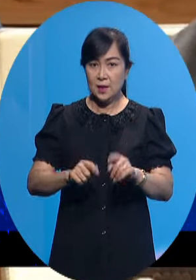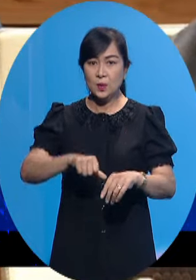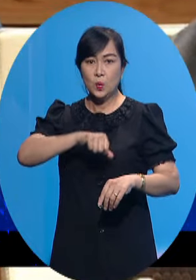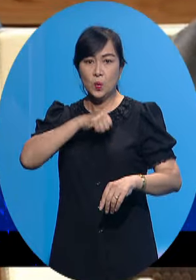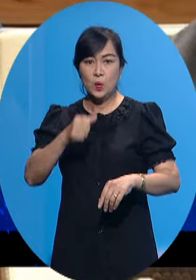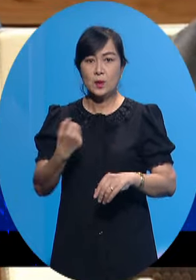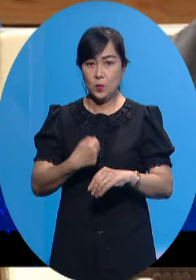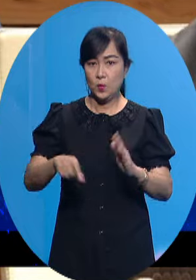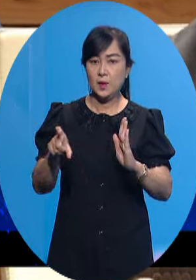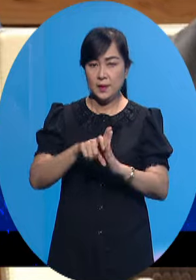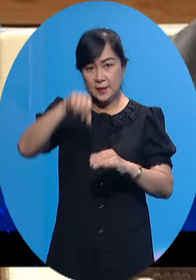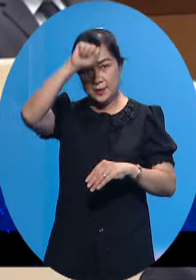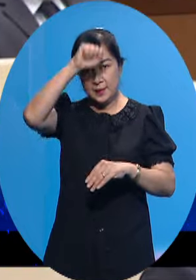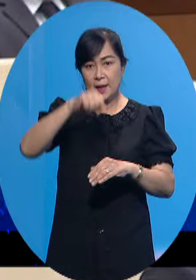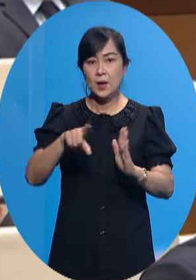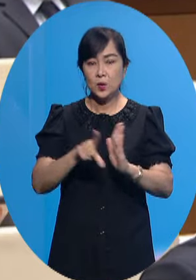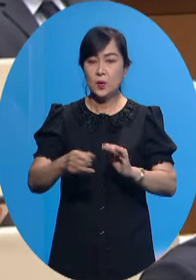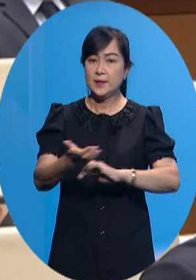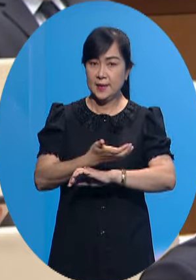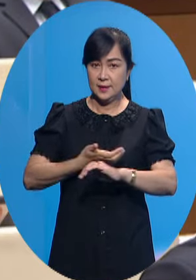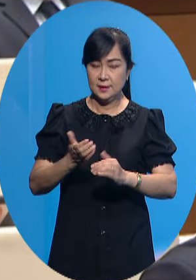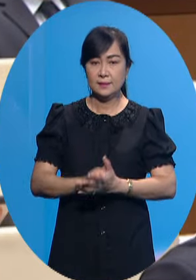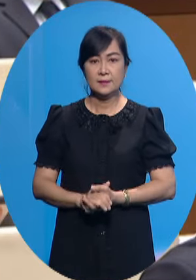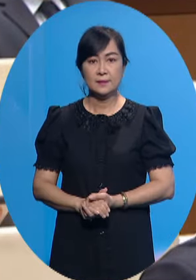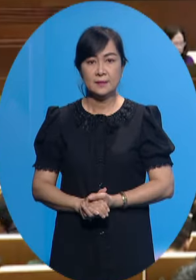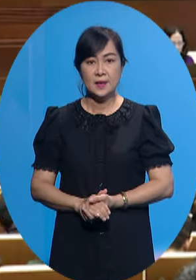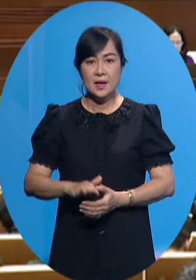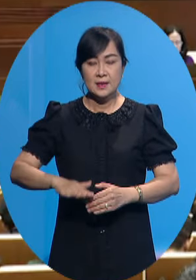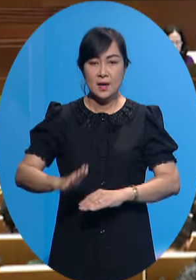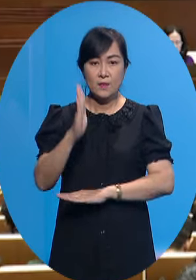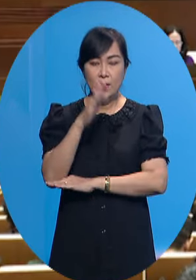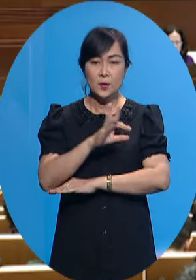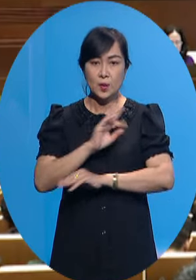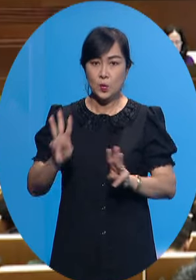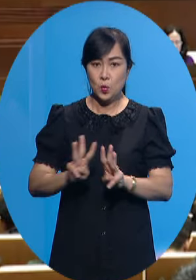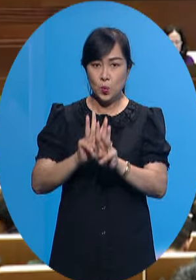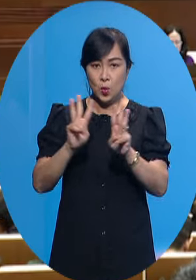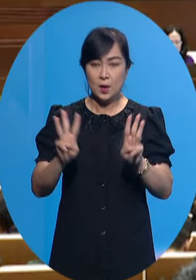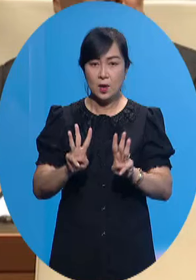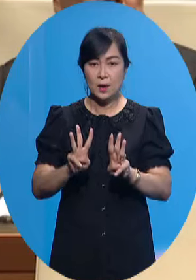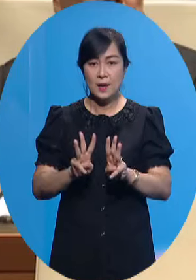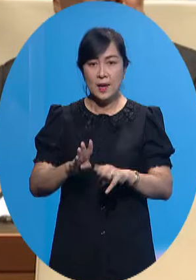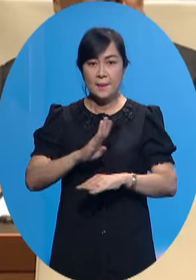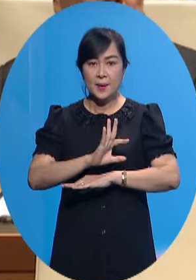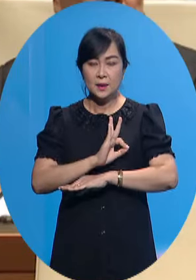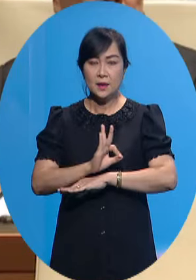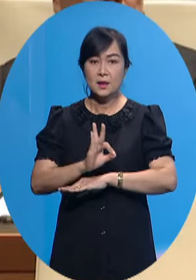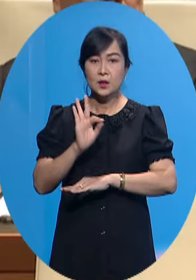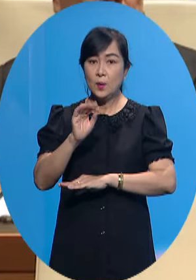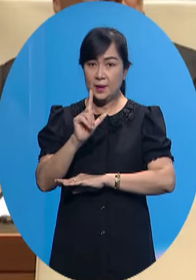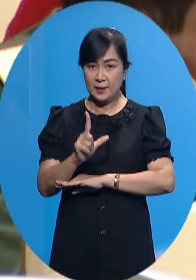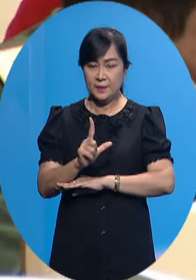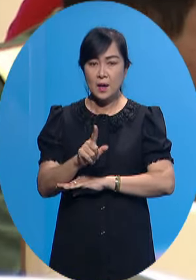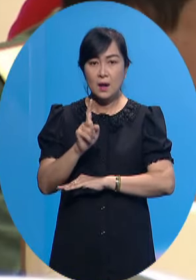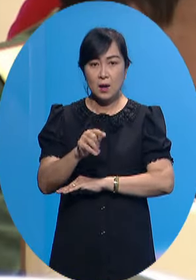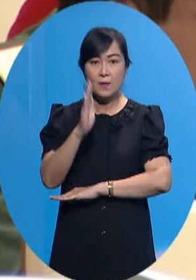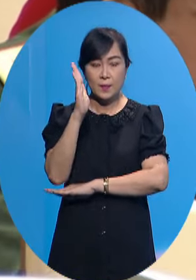thẩm quyền theo đúng quy định của Đảng pháp luật của nhà nước ngay sau phát biểu của Chủ tịch Quốc hội Trần Thanh Mẫn Tổng Bí thư Chủ tịch nước Tô Lâm